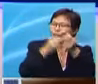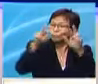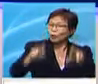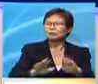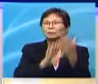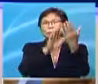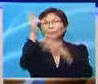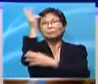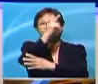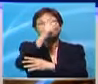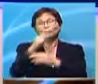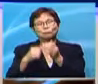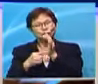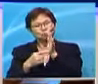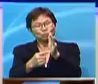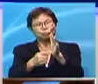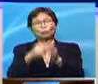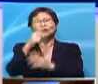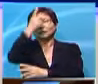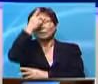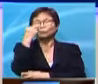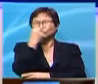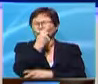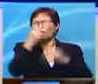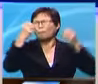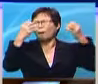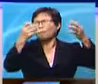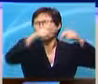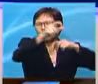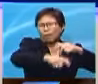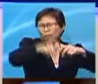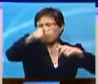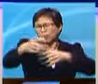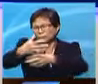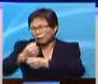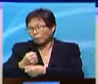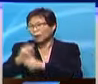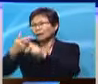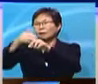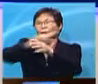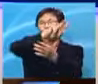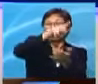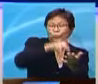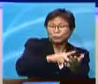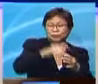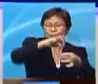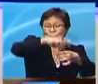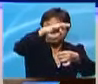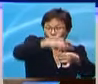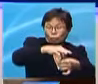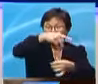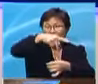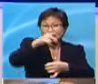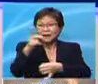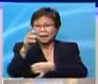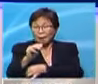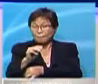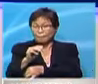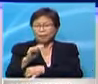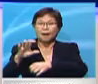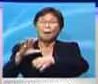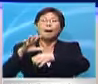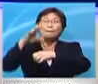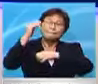kerajaan dat seri Najib berkata majoriti besar yang diperoleh bukan sahaja di pusat daerah mengundi pdn yang dikuasai